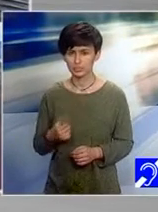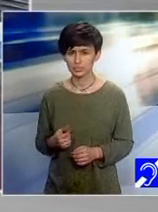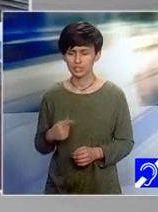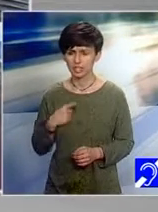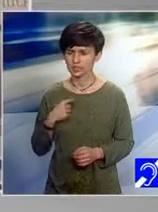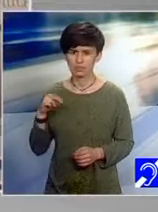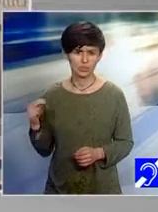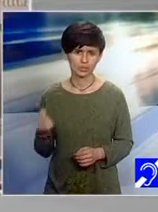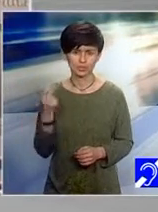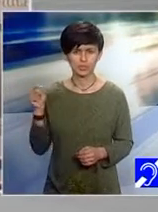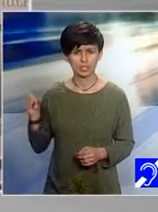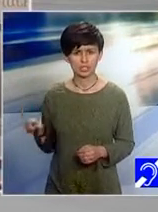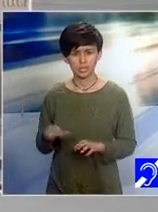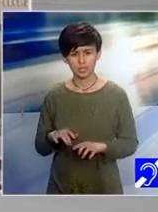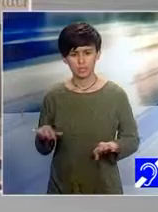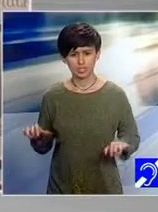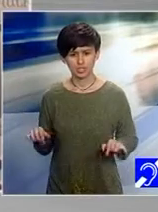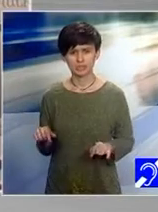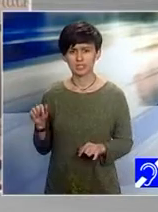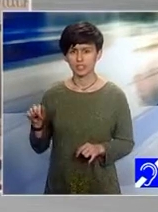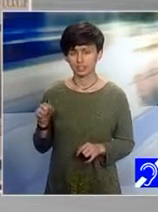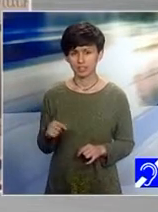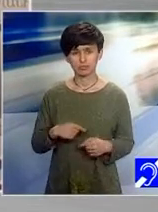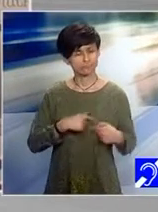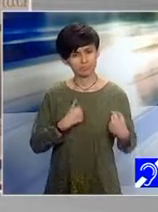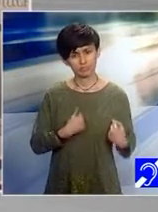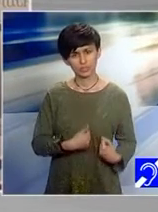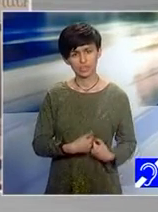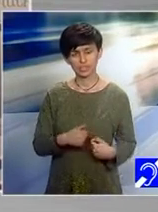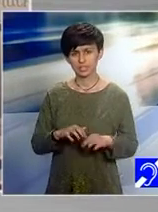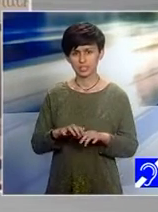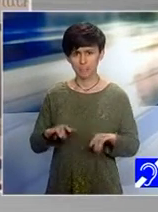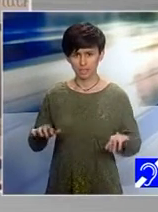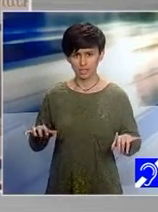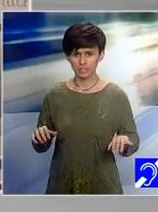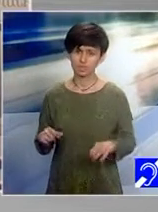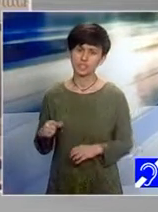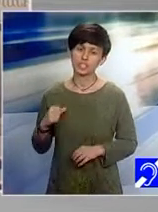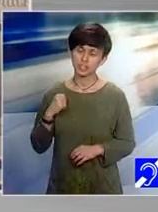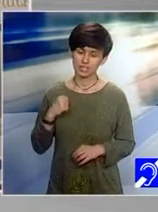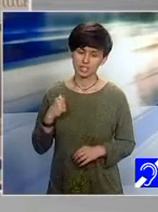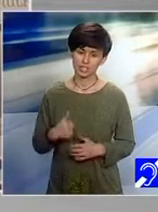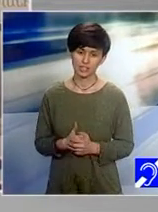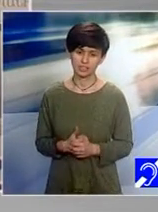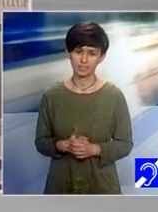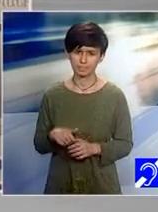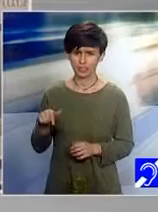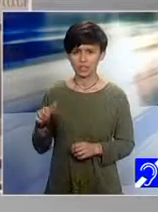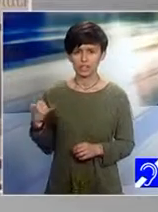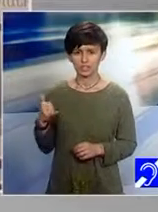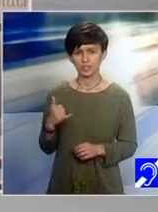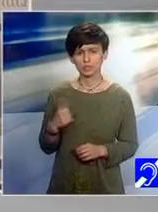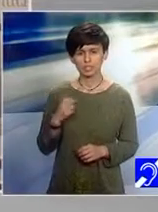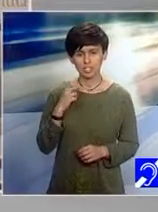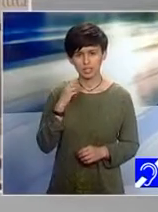remarcabil pianist, vă donez pianul meu din adolescență. Și pianul a fost adus ba de la București, ba de la